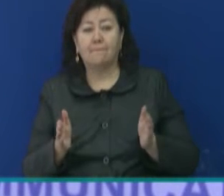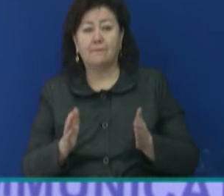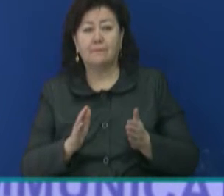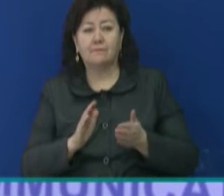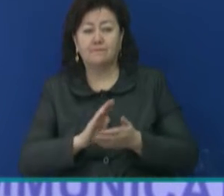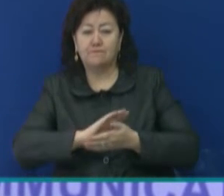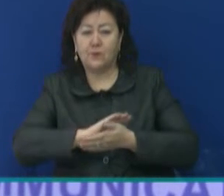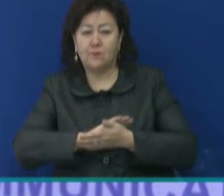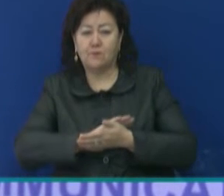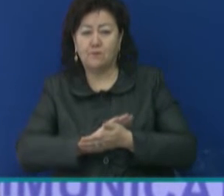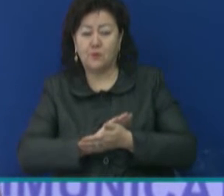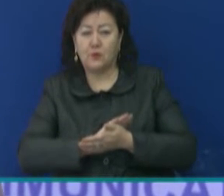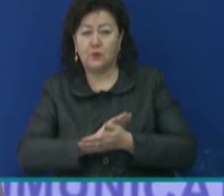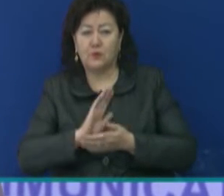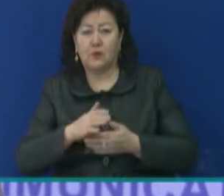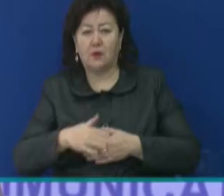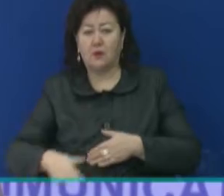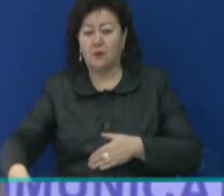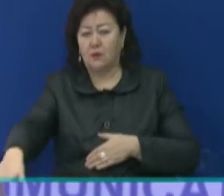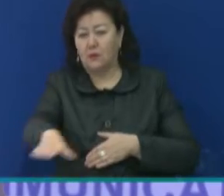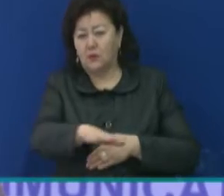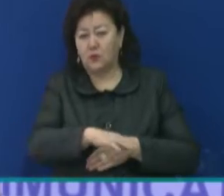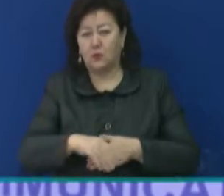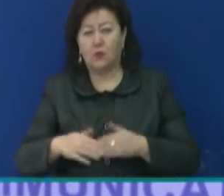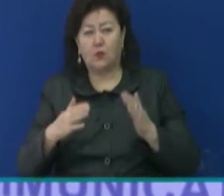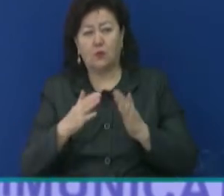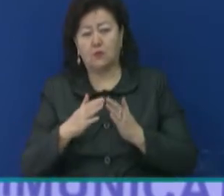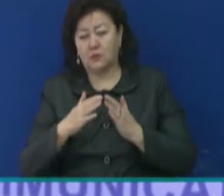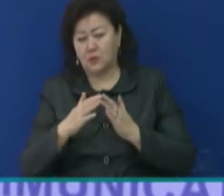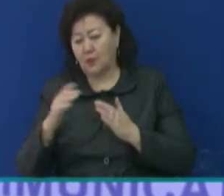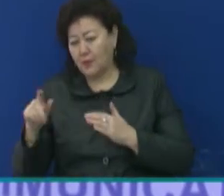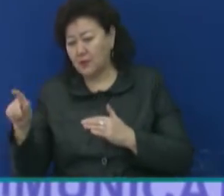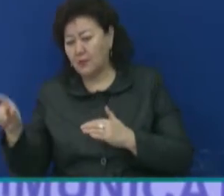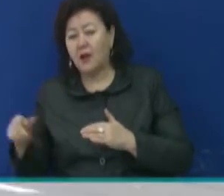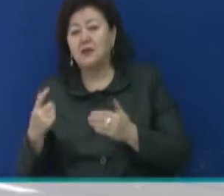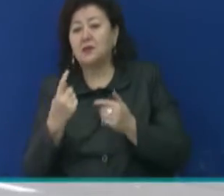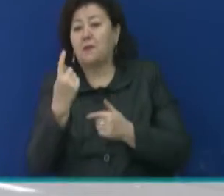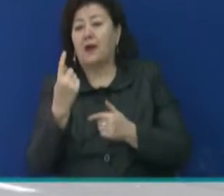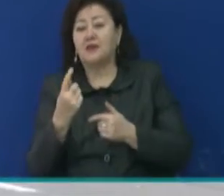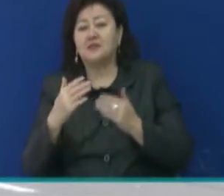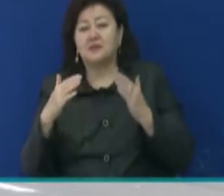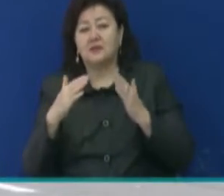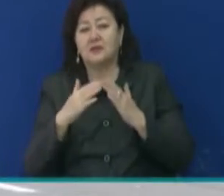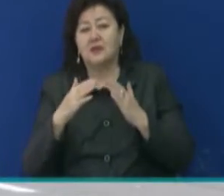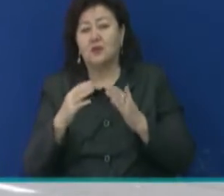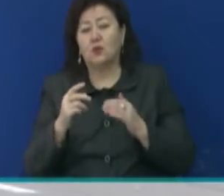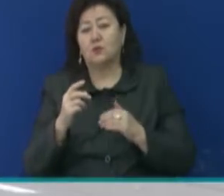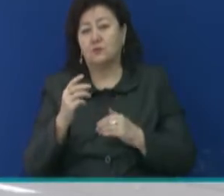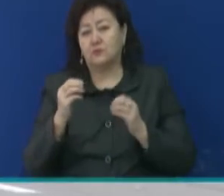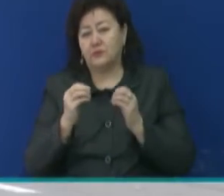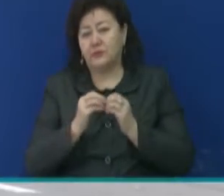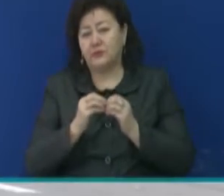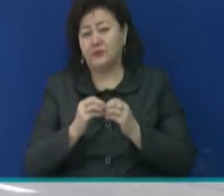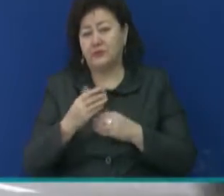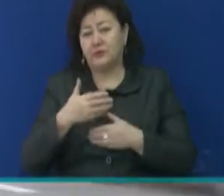не получалось той ситуации когда у нас кругом частные жилые дома и на 10 сотках возникнет какая-то пятиэтажная застройка также сообщила что